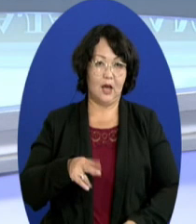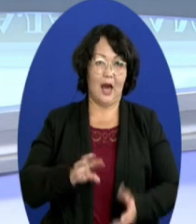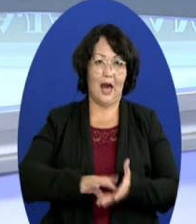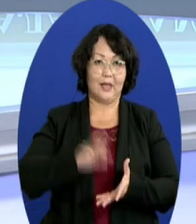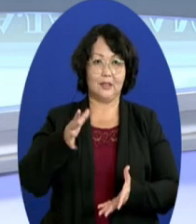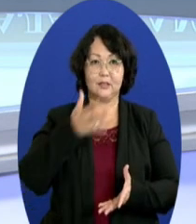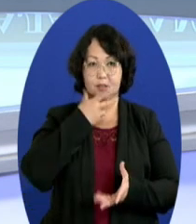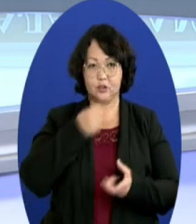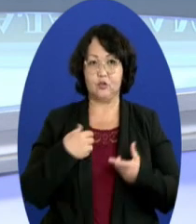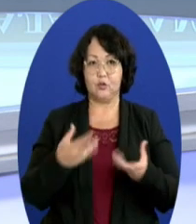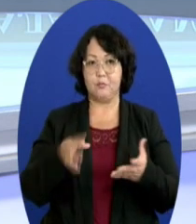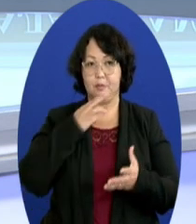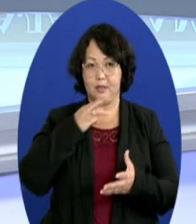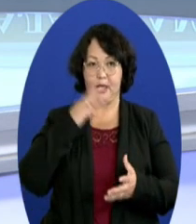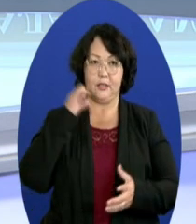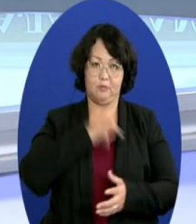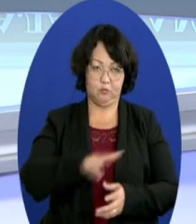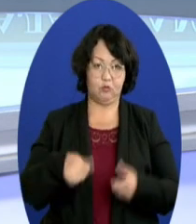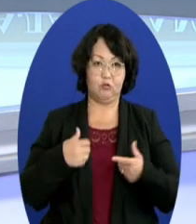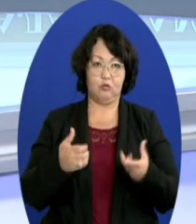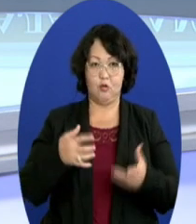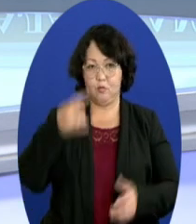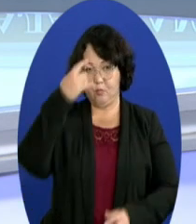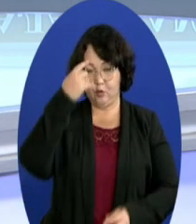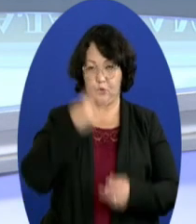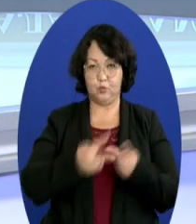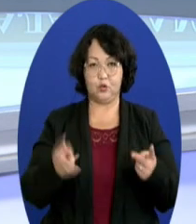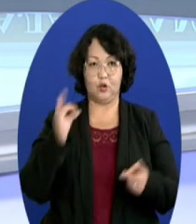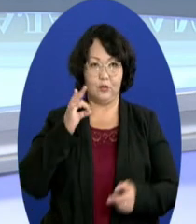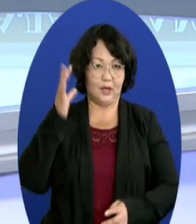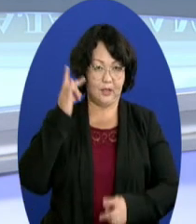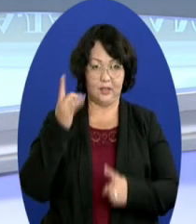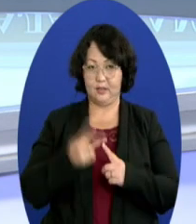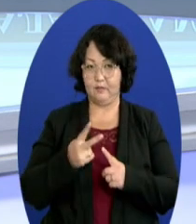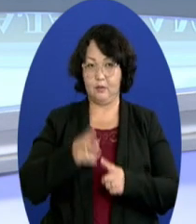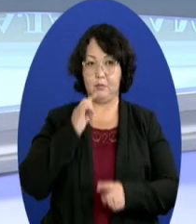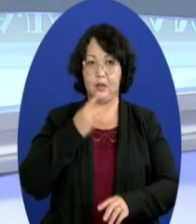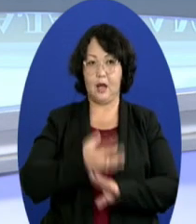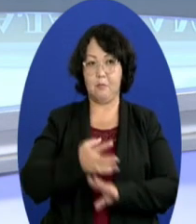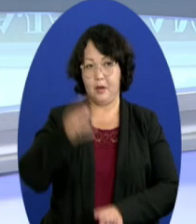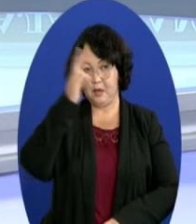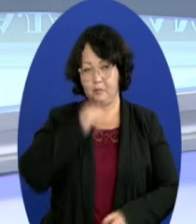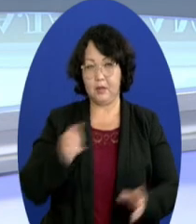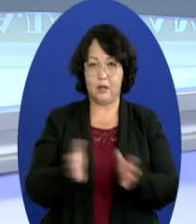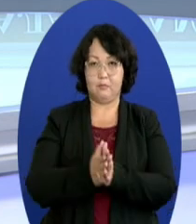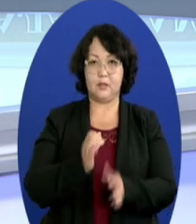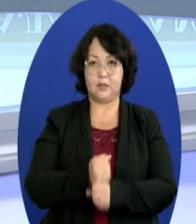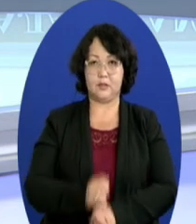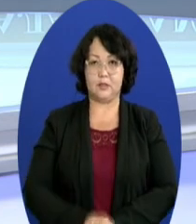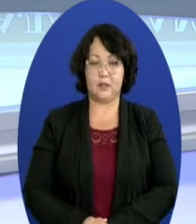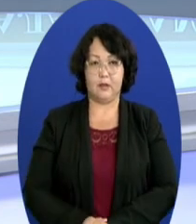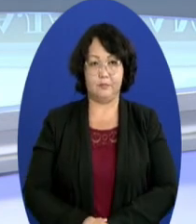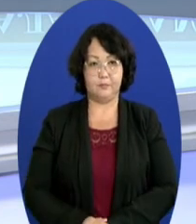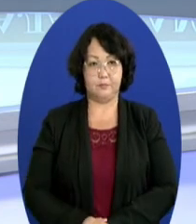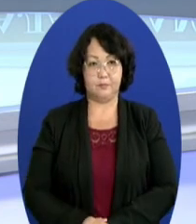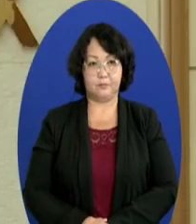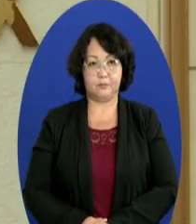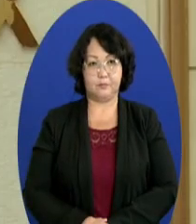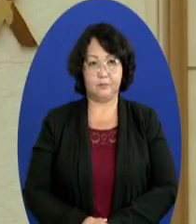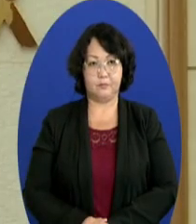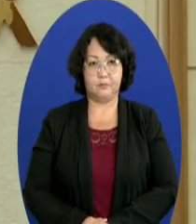алдаршуулах мэдээ нэвтрүүлгийг олон нийтэд түргэхэд Монголын үндэсний олон нийтийн радио телевиз батлан хамгаалах яамтай хамтран ажиллана.